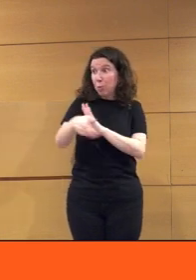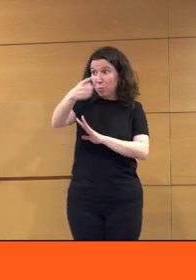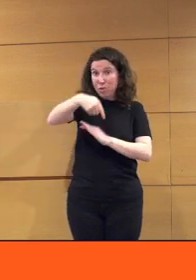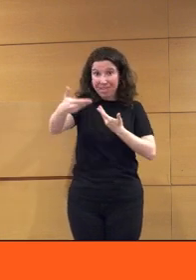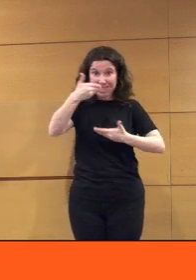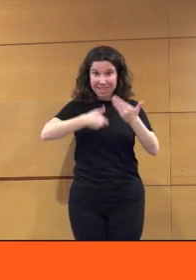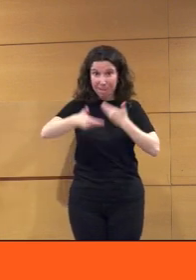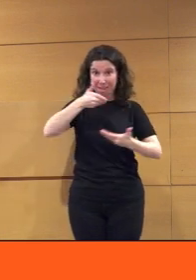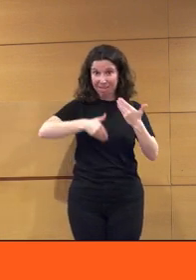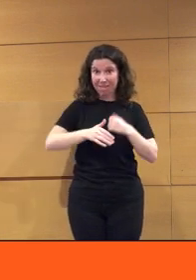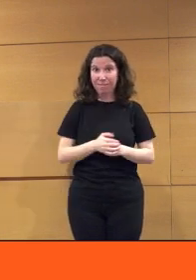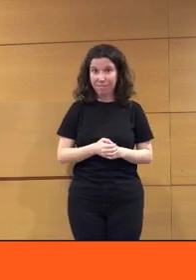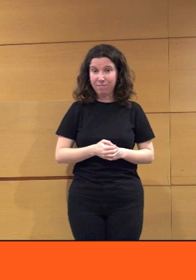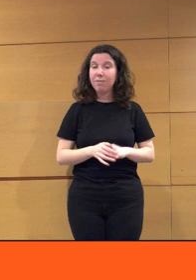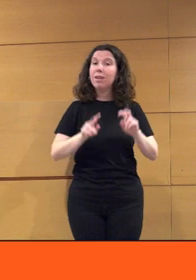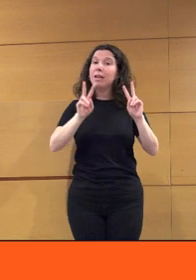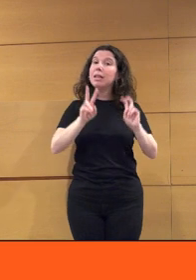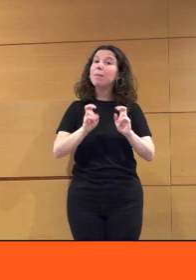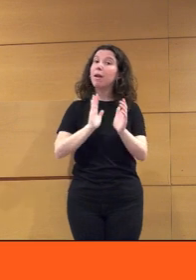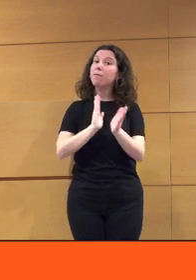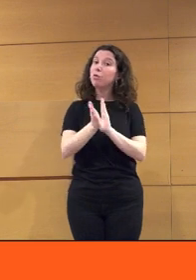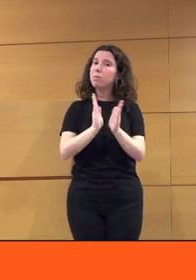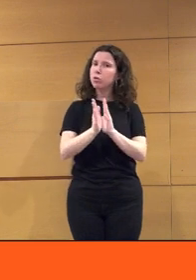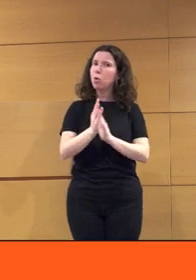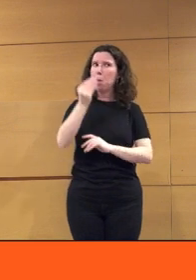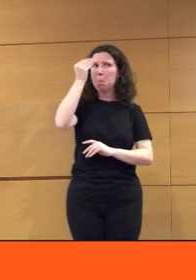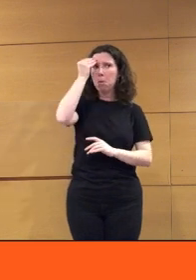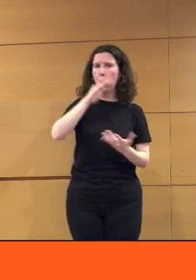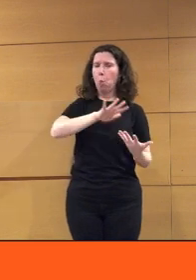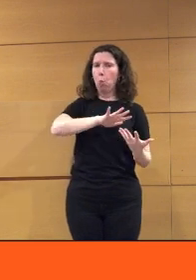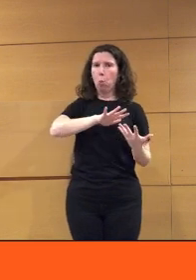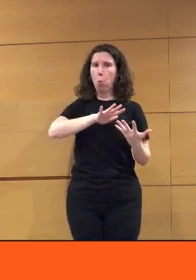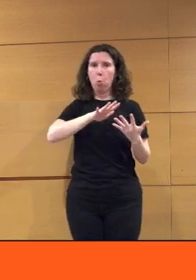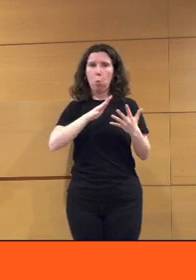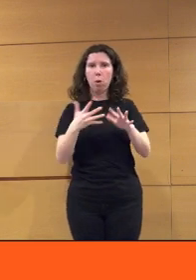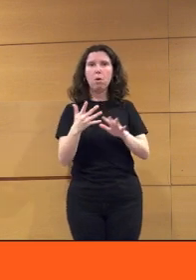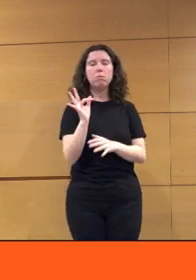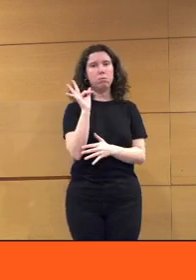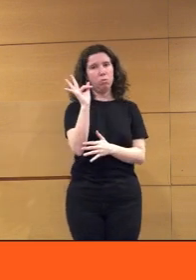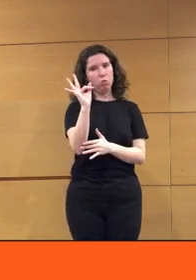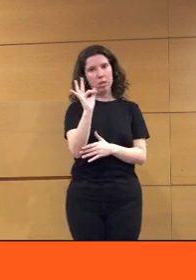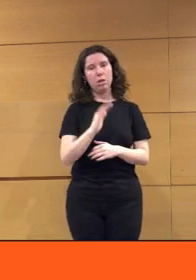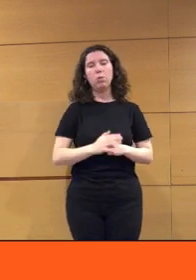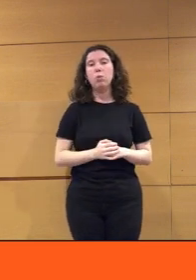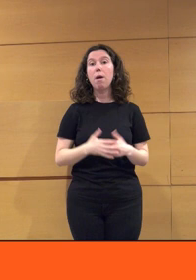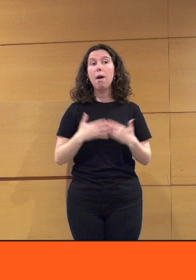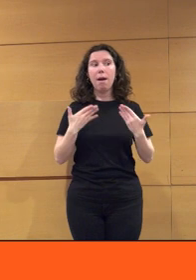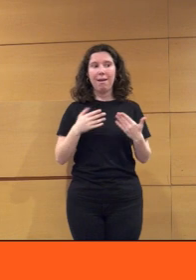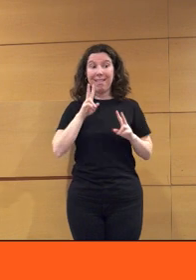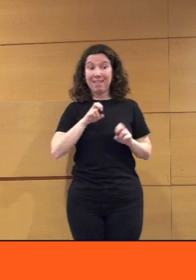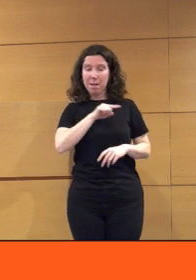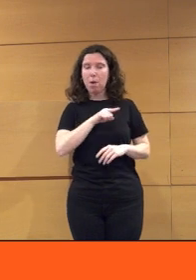tema de la formació crec que ha evolucionat molt positivament i que aquí estem avançant